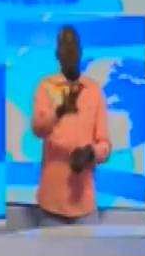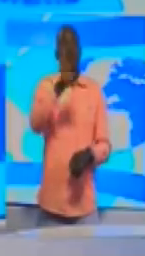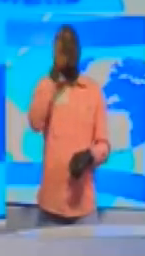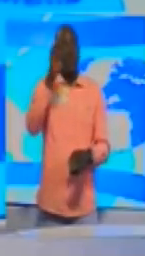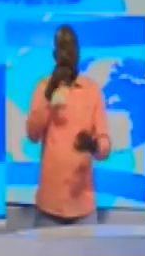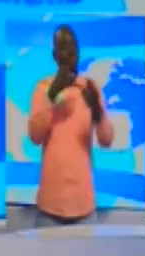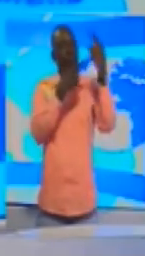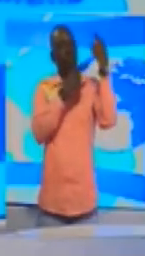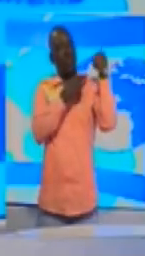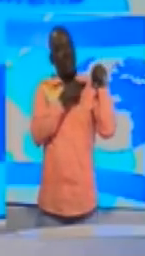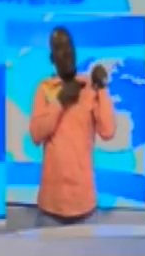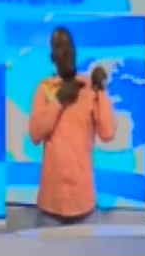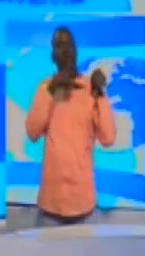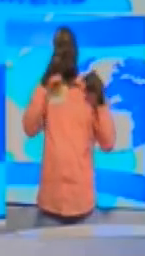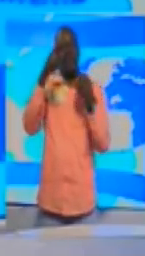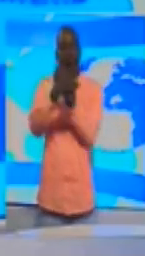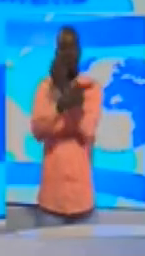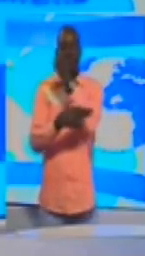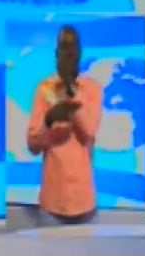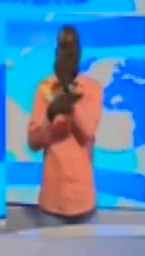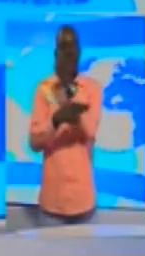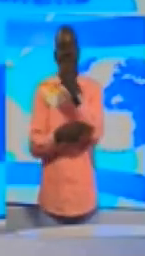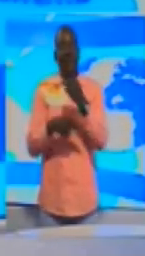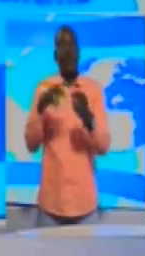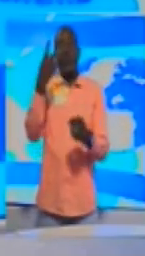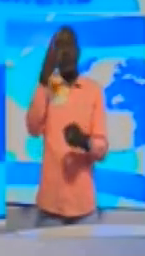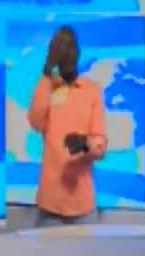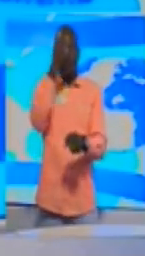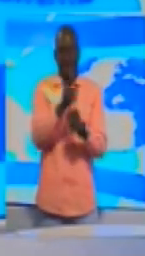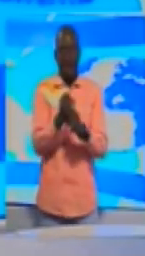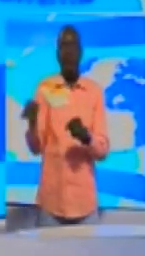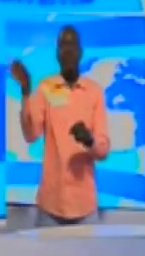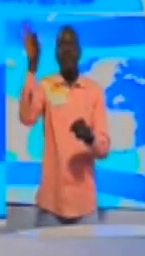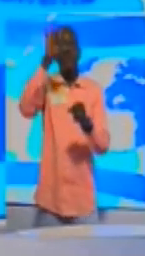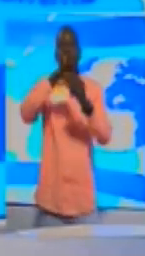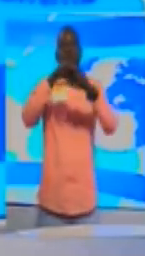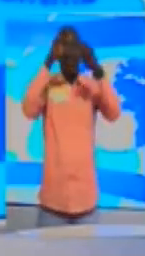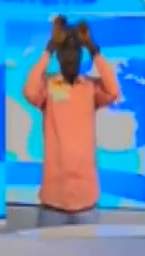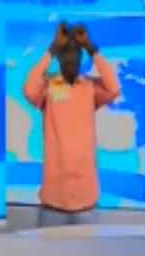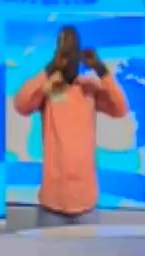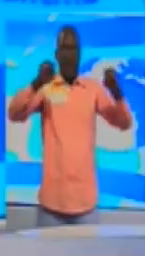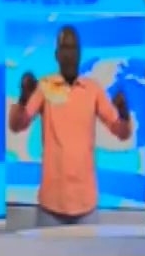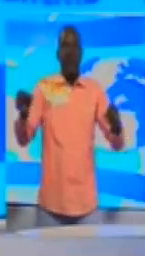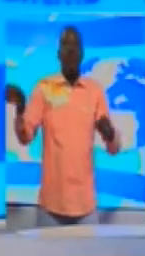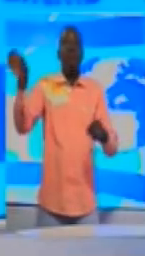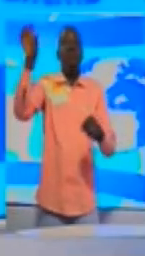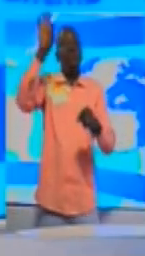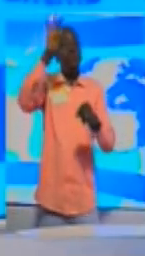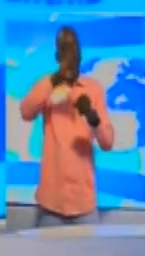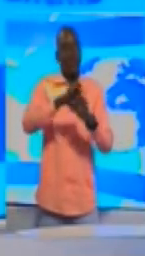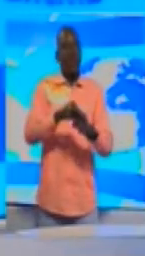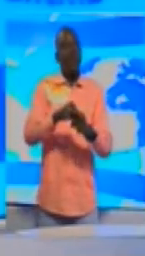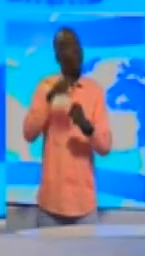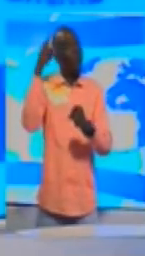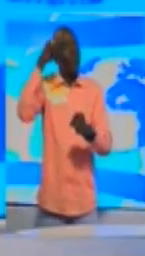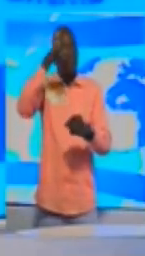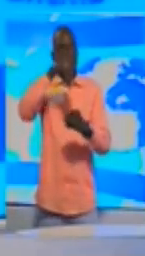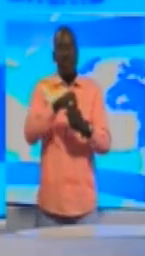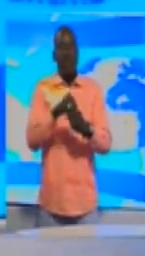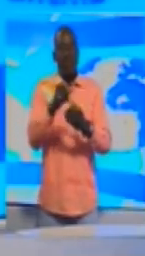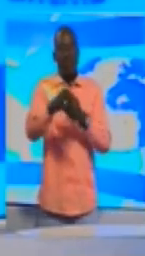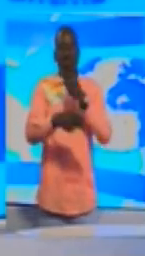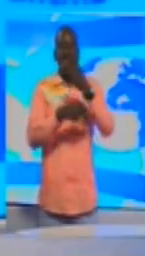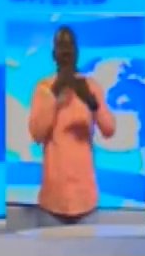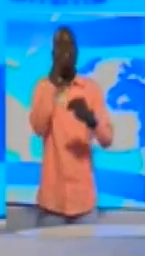des responsables régionaux à une année des élections présidentielles et législatives de 2020. Le bureau national du